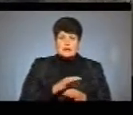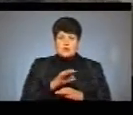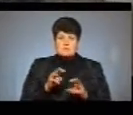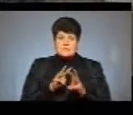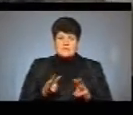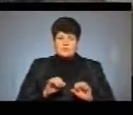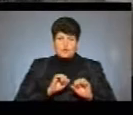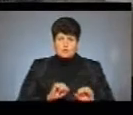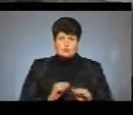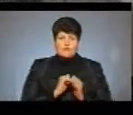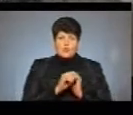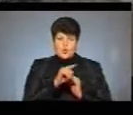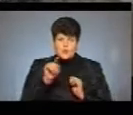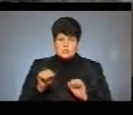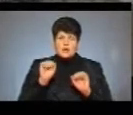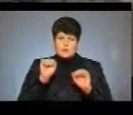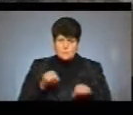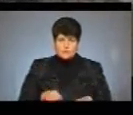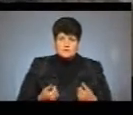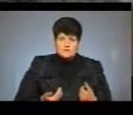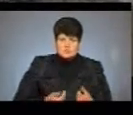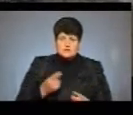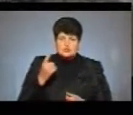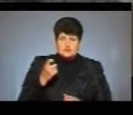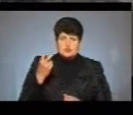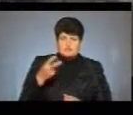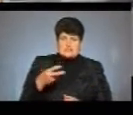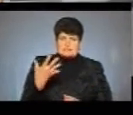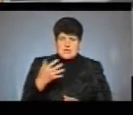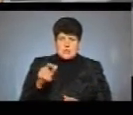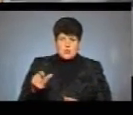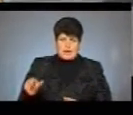Міністерства оборони у кожній з них може розміститися 125 людей.